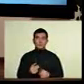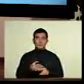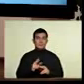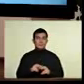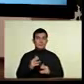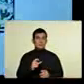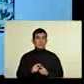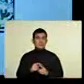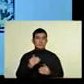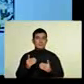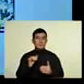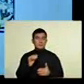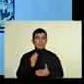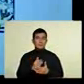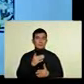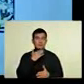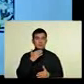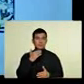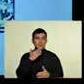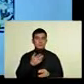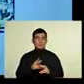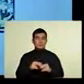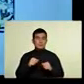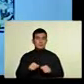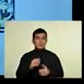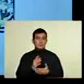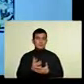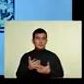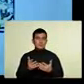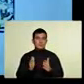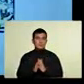книги Маршака. У многих из вас, возможно, есть эти книжки.